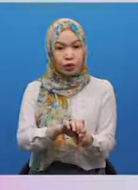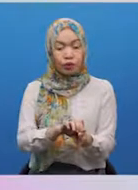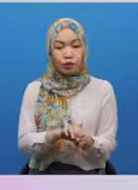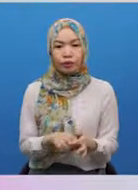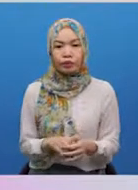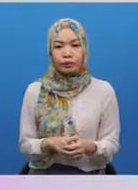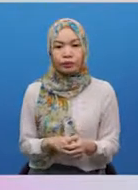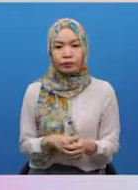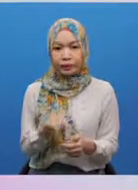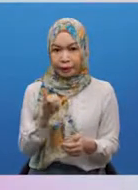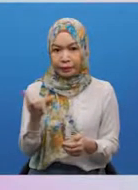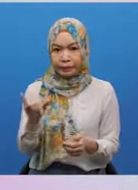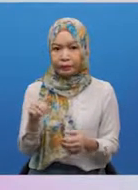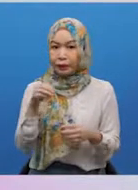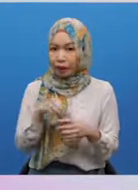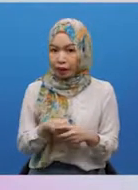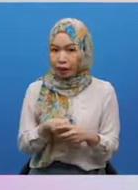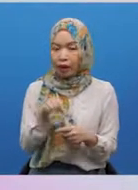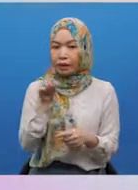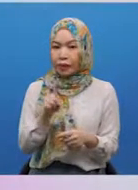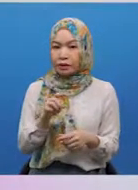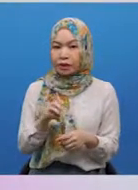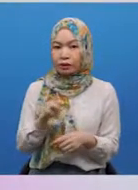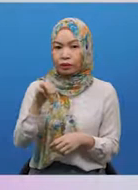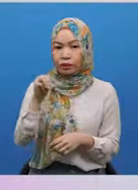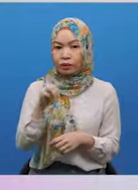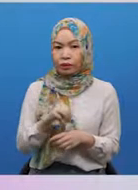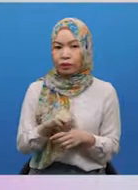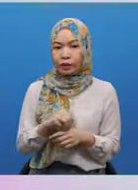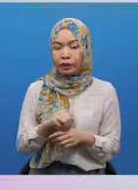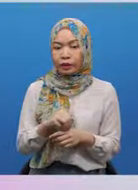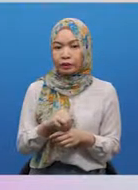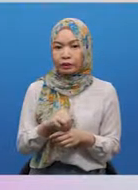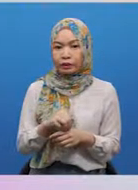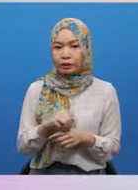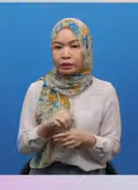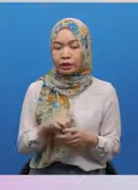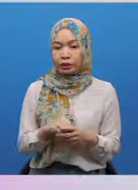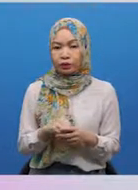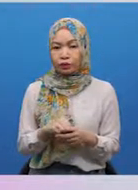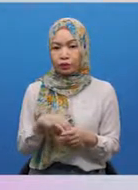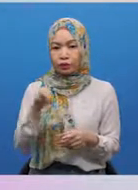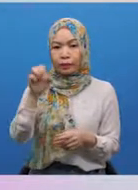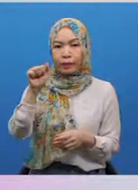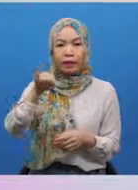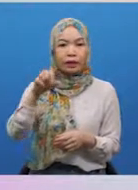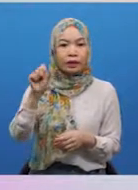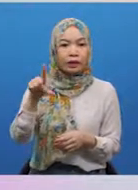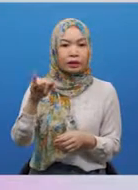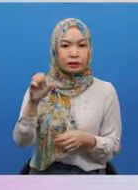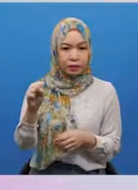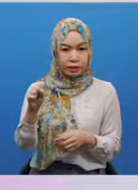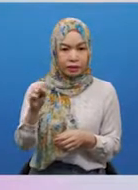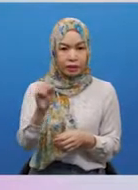sahaja. Dalam sesuatu majlis rasmi yang dihadiri oleh Yang di-Pertuan Agong